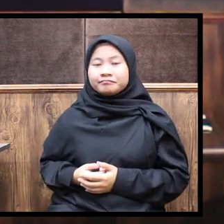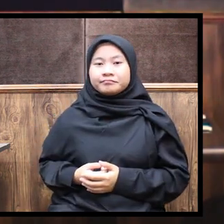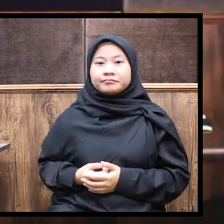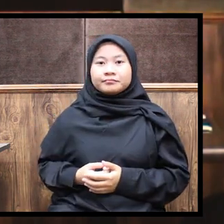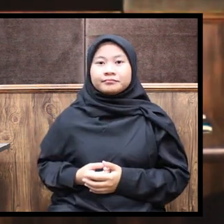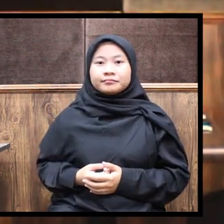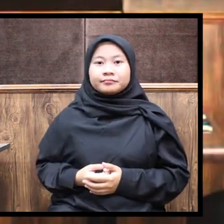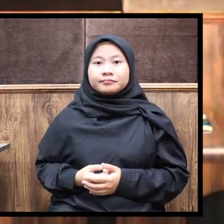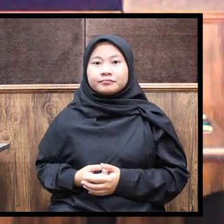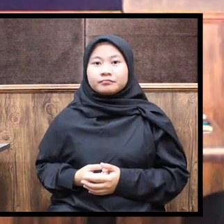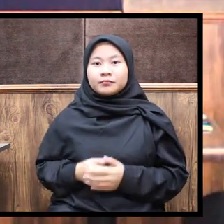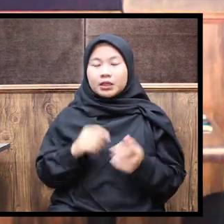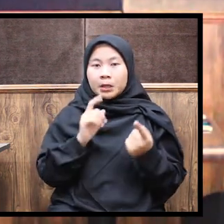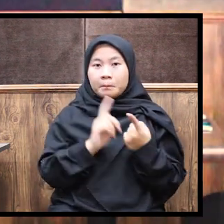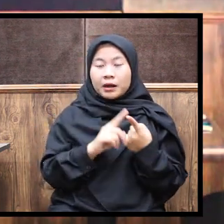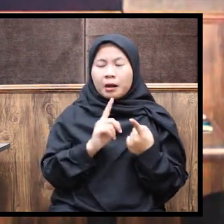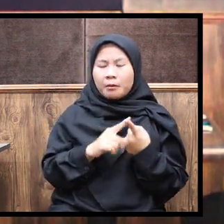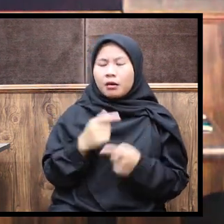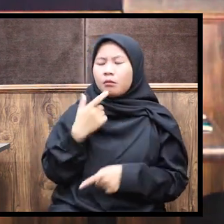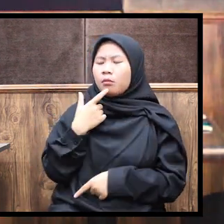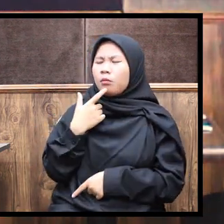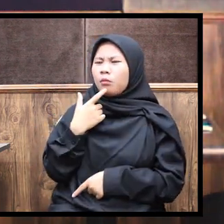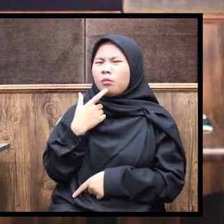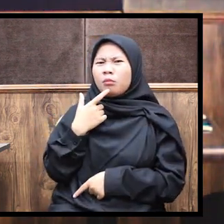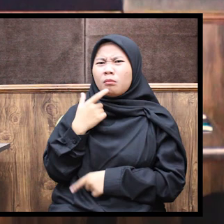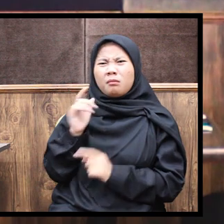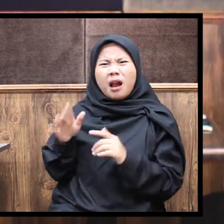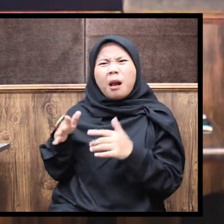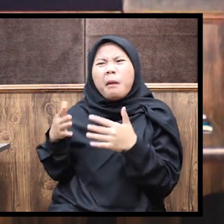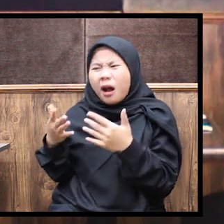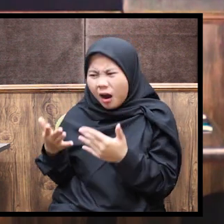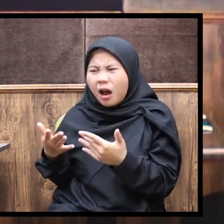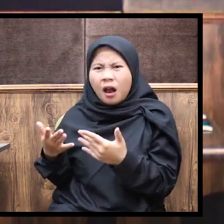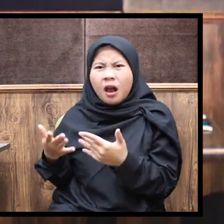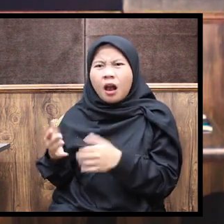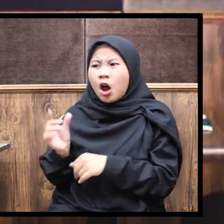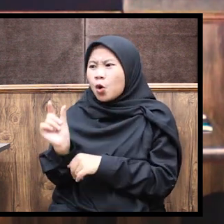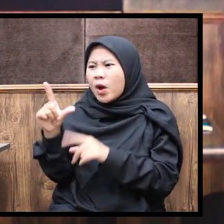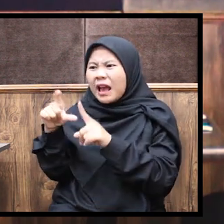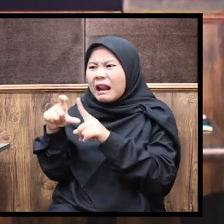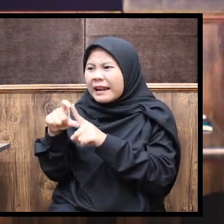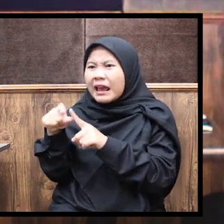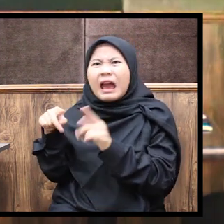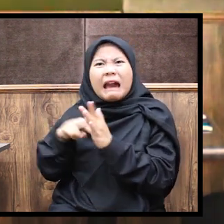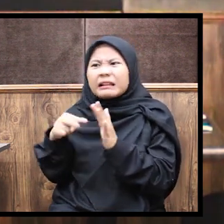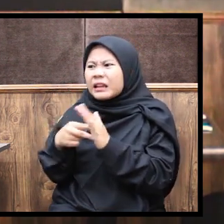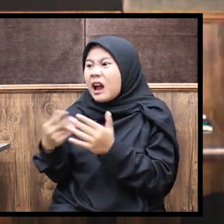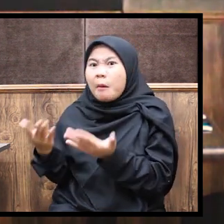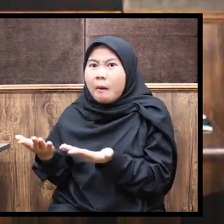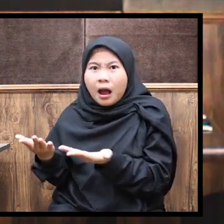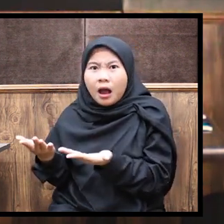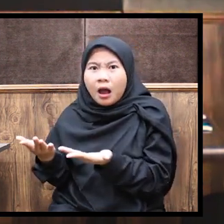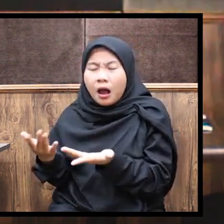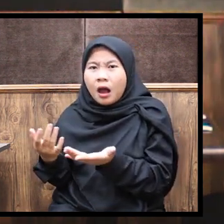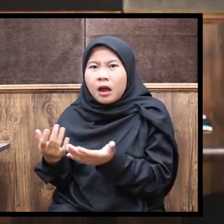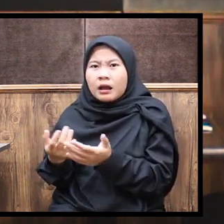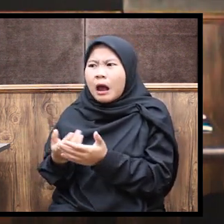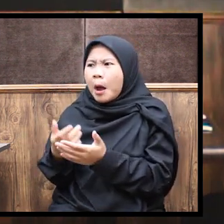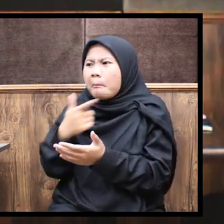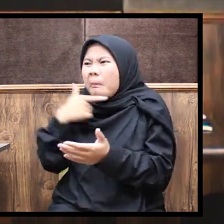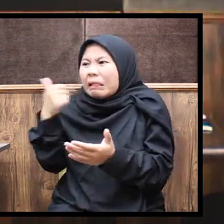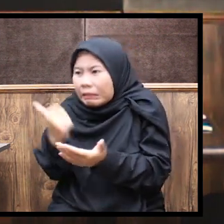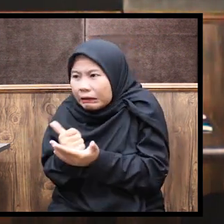eh yang pertama ini Pak apakah itu pak kalau menurut Pak dan kemudian apa sih